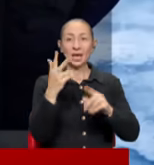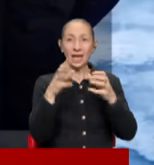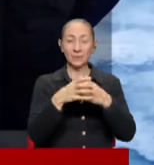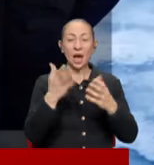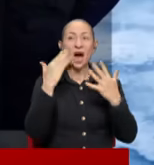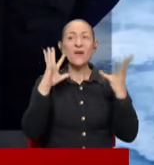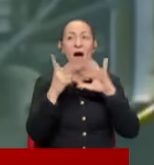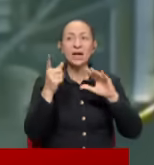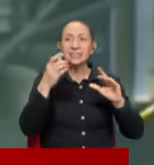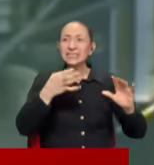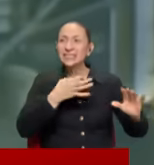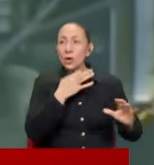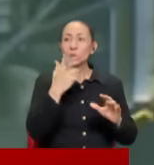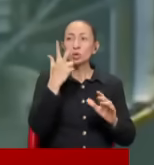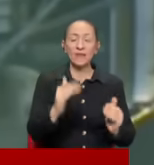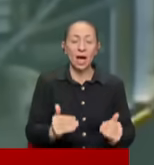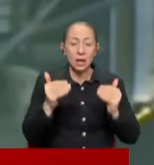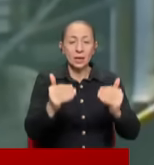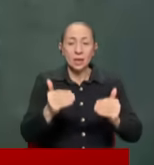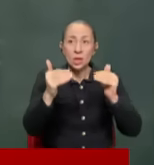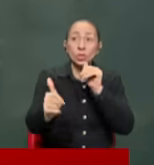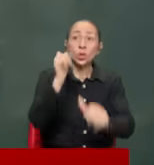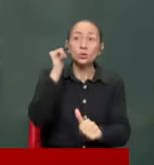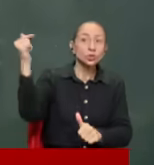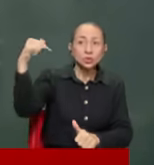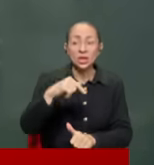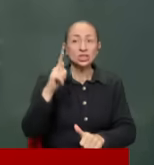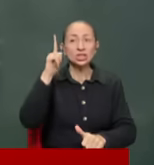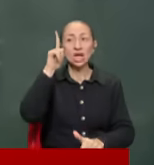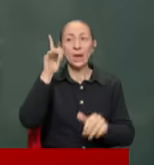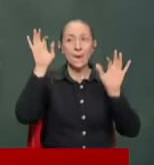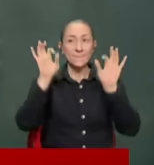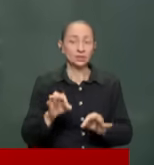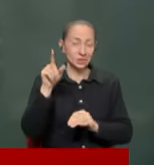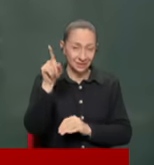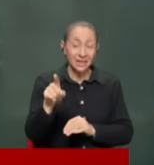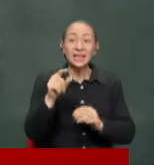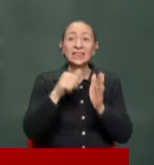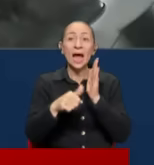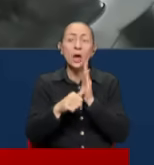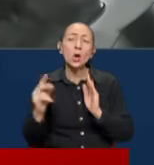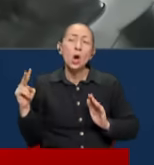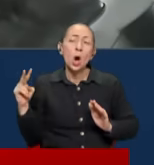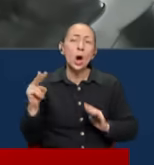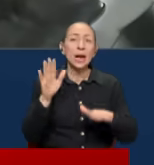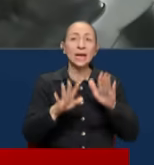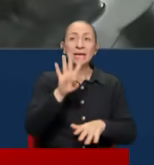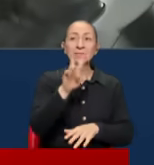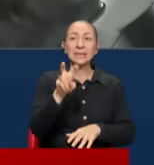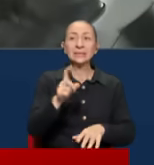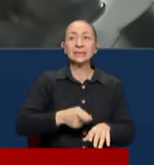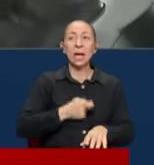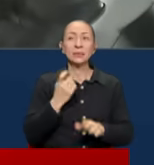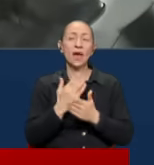hava koşullarına takılan ve 3 kez ertelenen dönüş yolculuğu çarşamba günü başlamıştı. Tarihi yolculuk yaklaşık 48